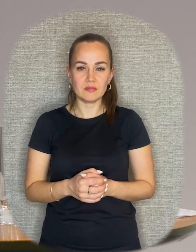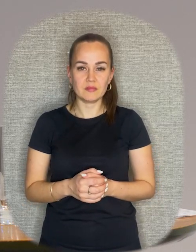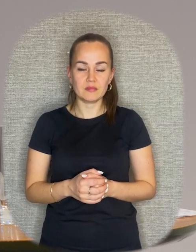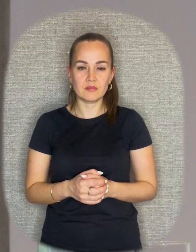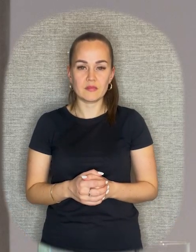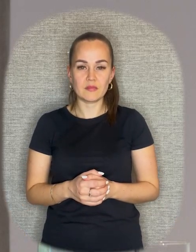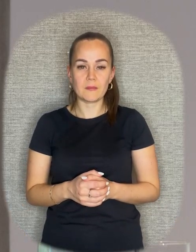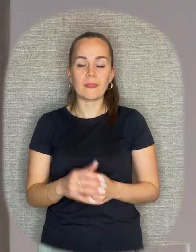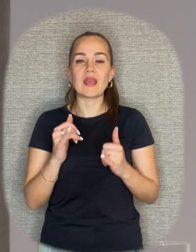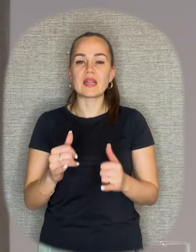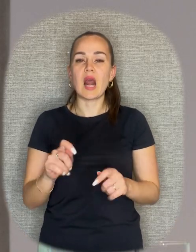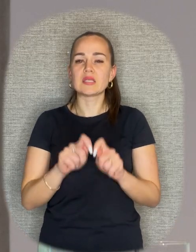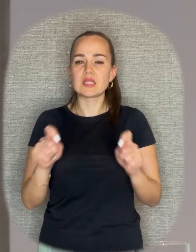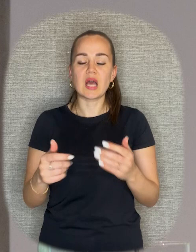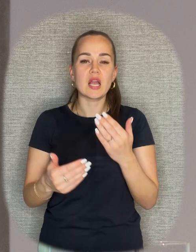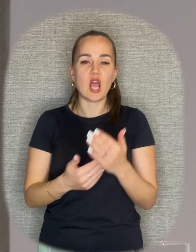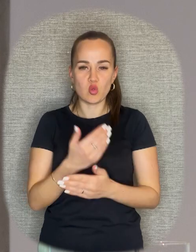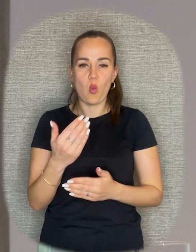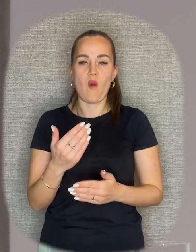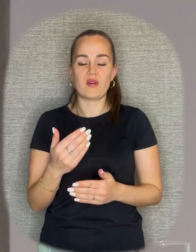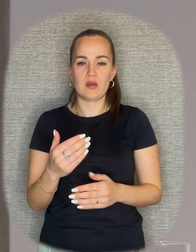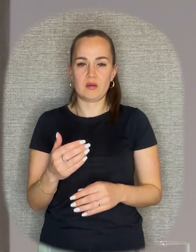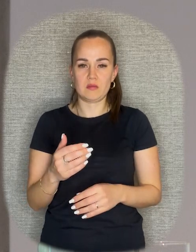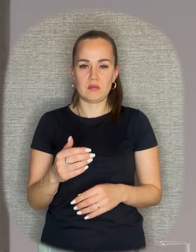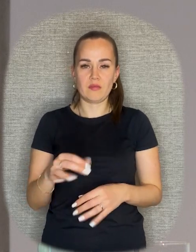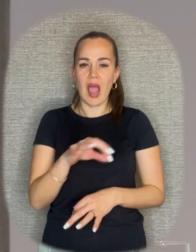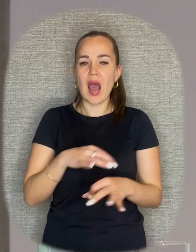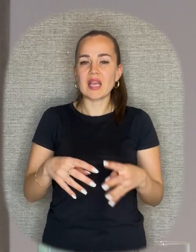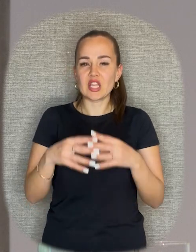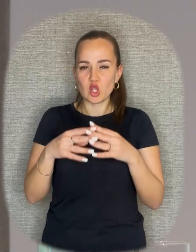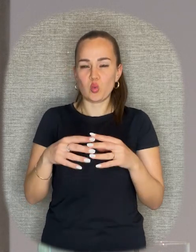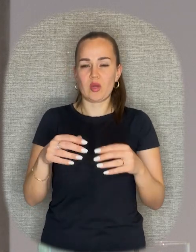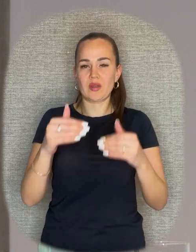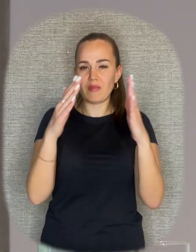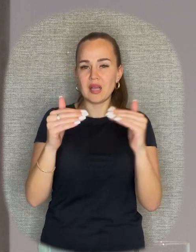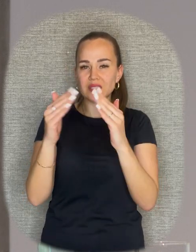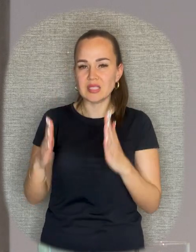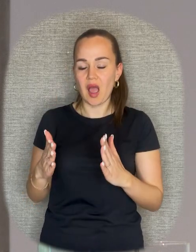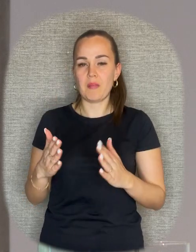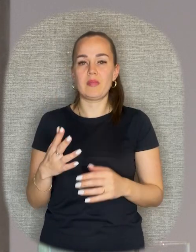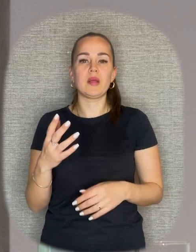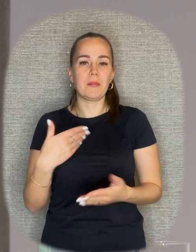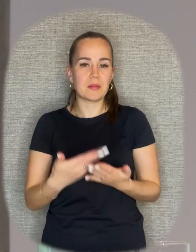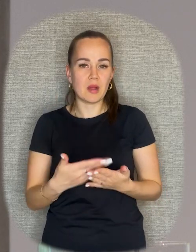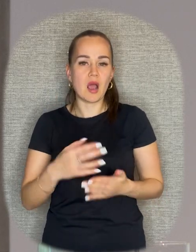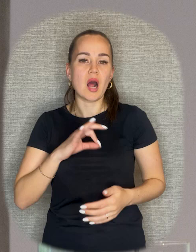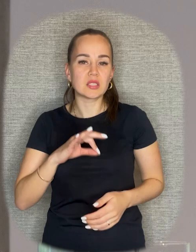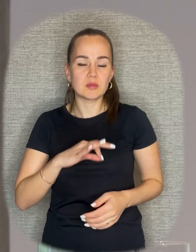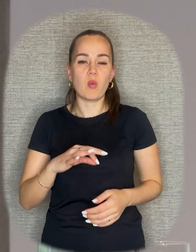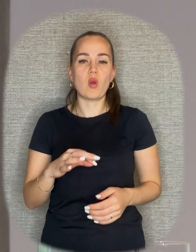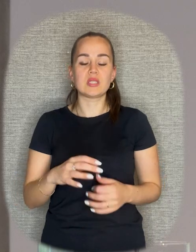реконструкция для улучшения планировки и застройки Ленинграда а также для создания новых архитектурных ансамблей и